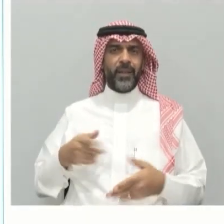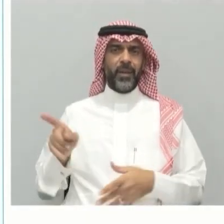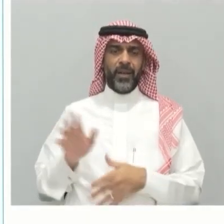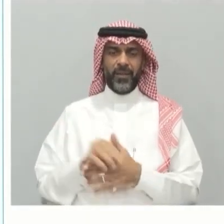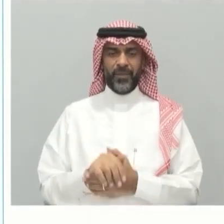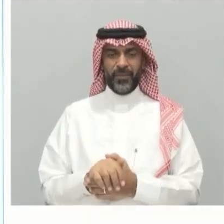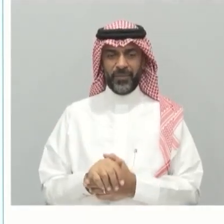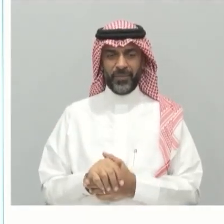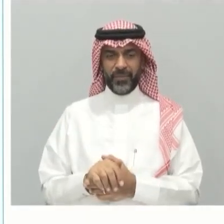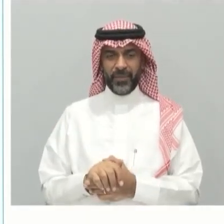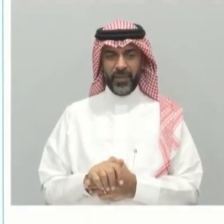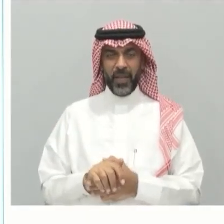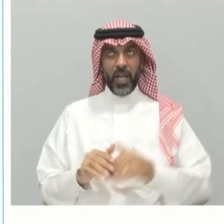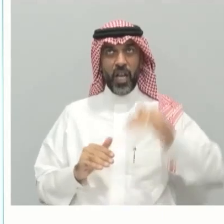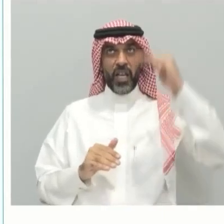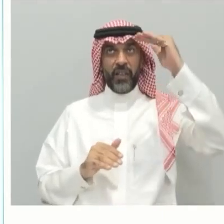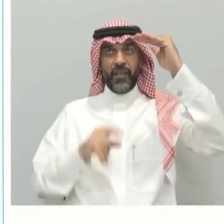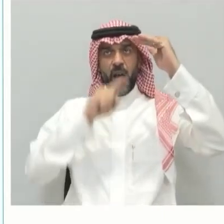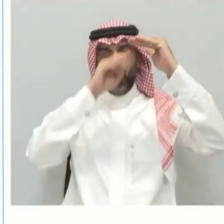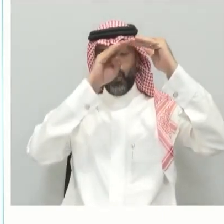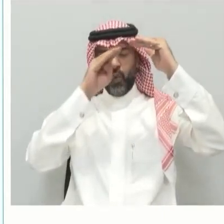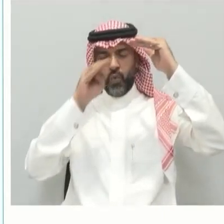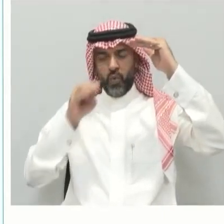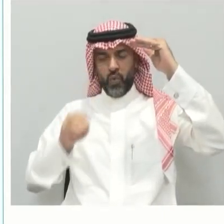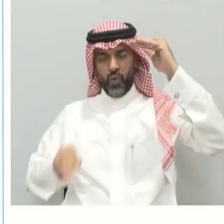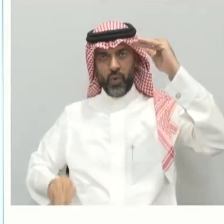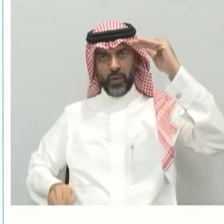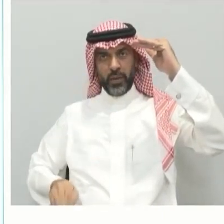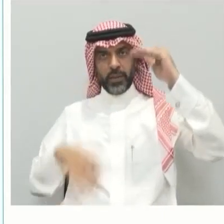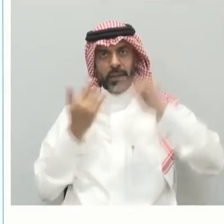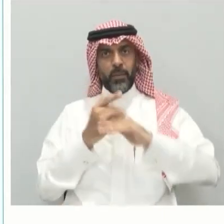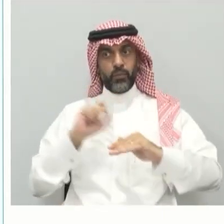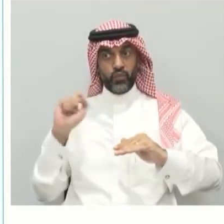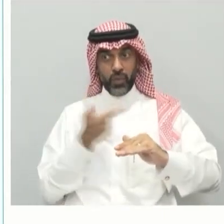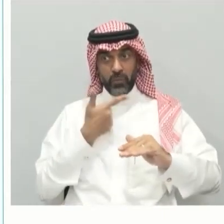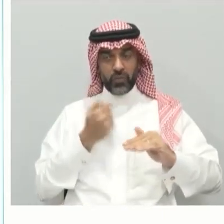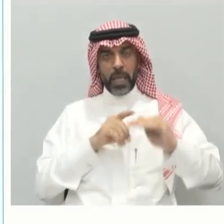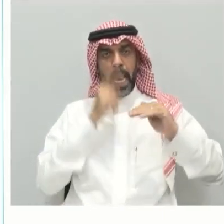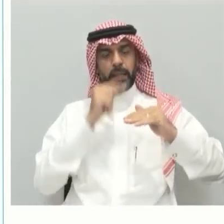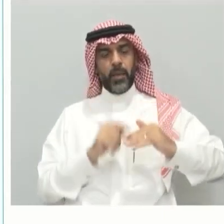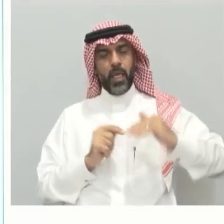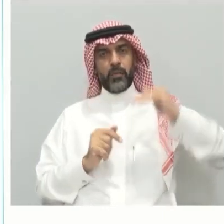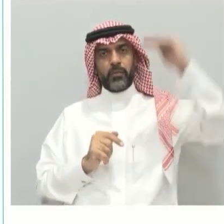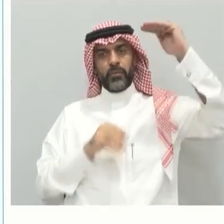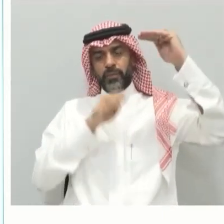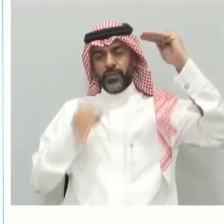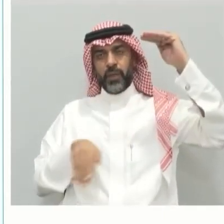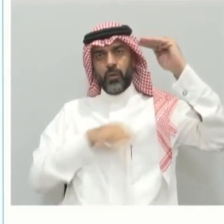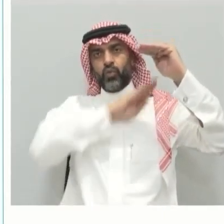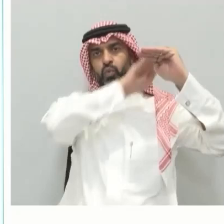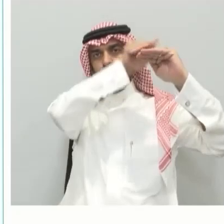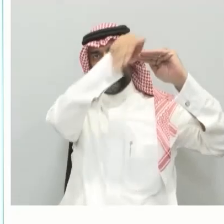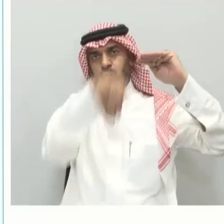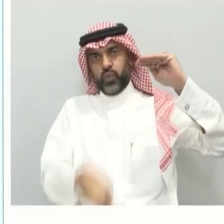لابد ان تكون عندي من الارتفاع الى ماذا الى الانخفاض او من مستوى مرتفع الى مستوى منخفض حتى يتم انتقال